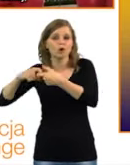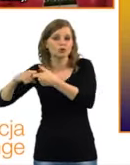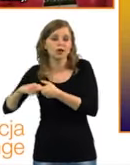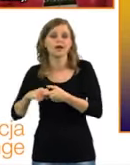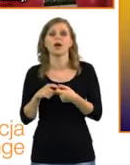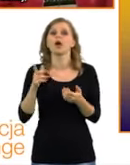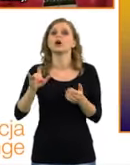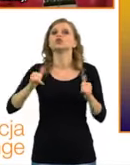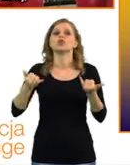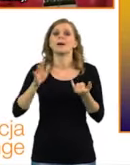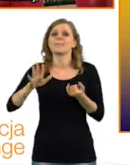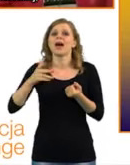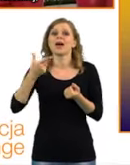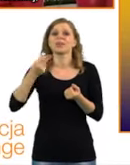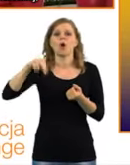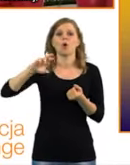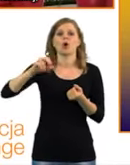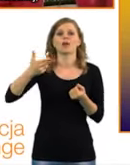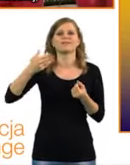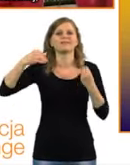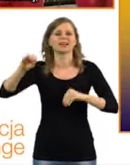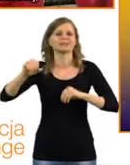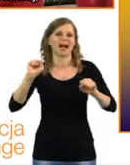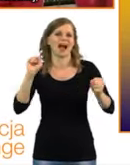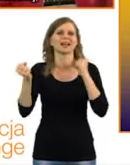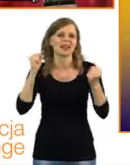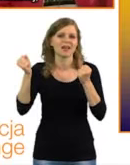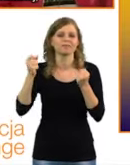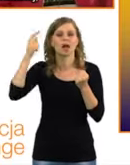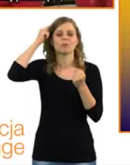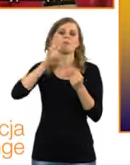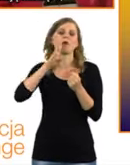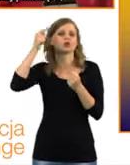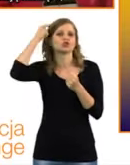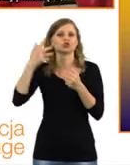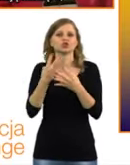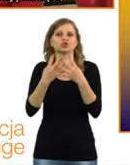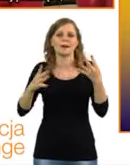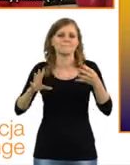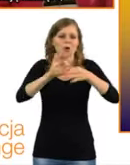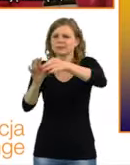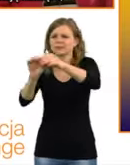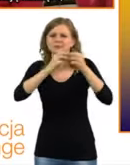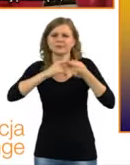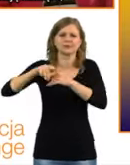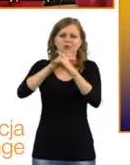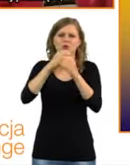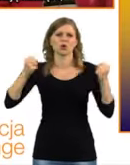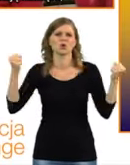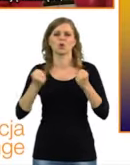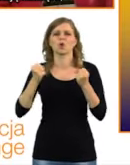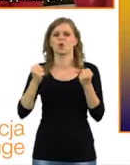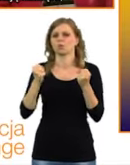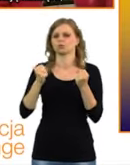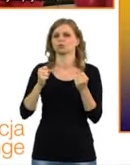wzmożenie aktywności neuronalnej, co powiększa obszar sieci neuronalnej, gdyż przy braku bodźców synapsy